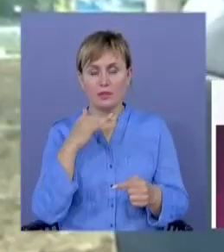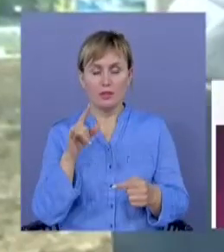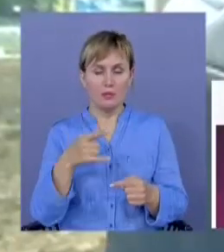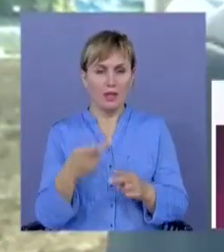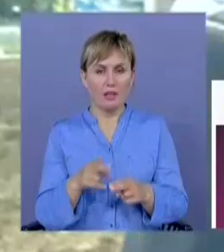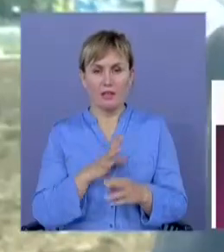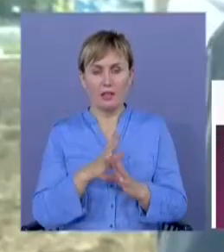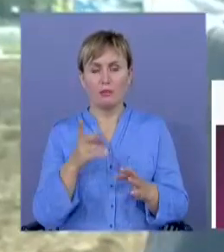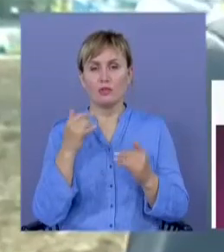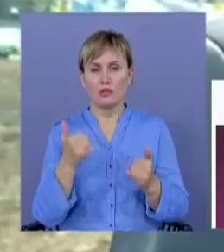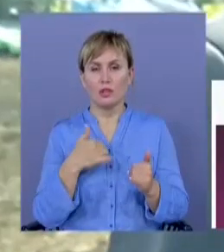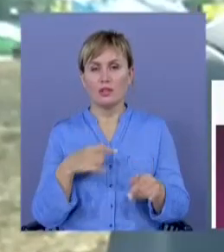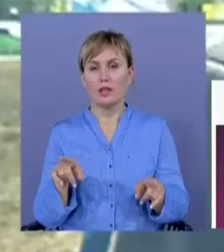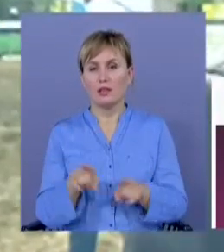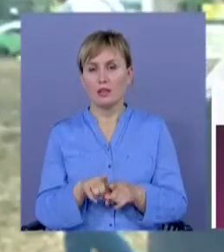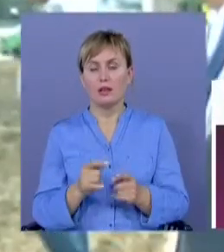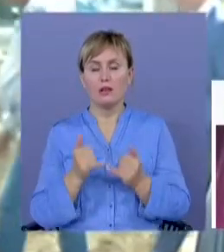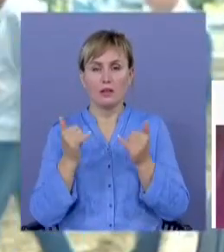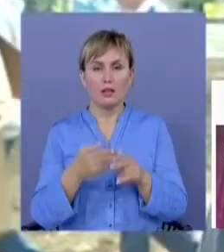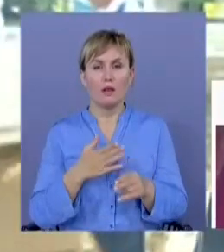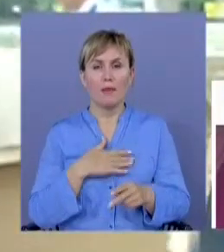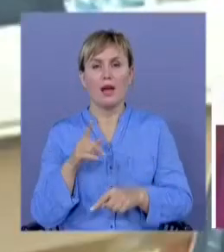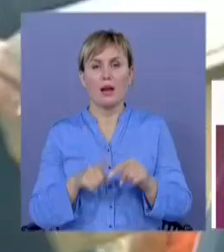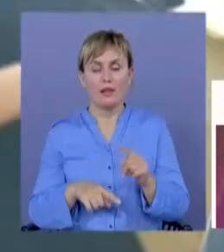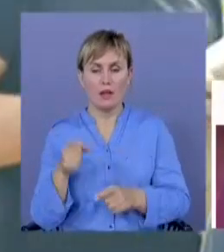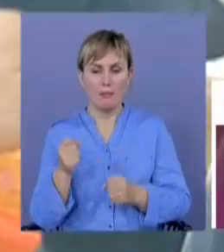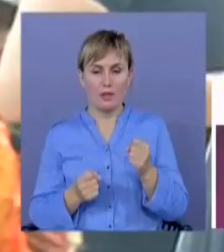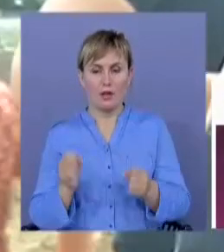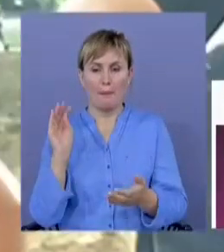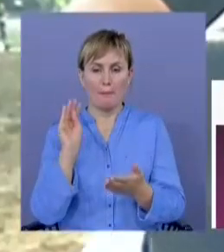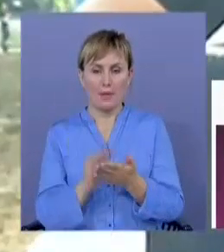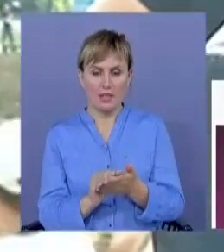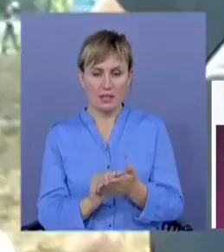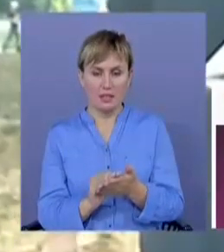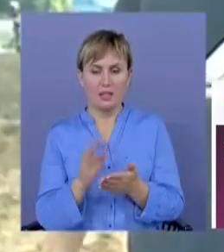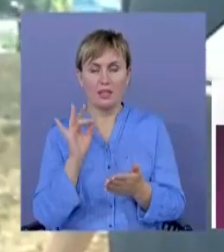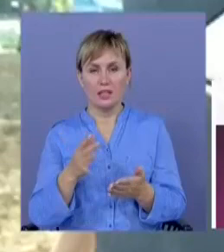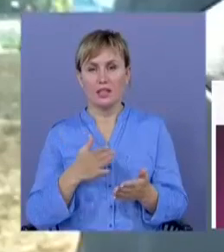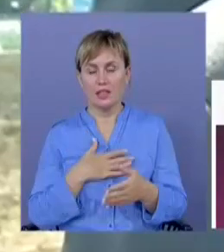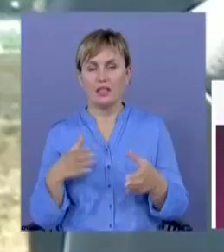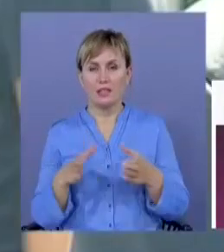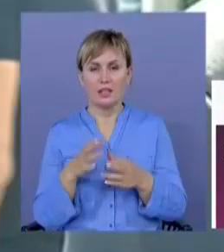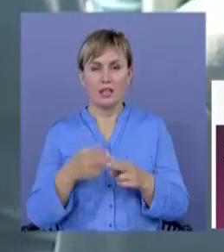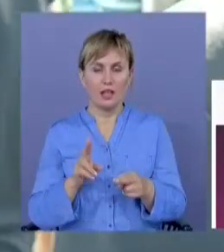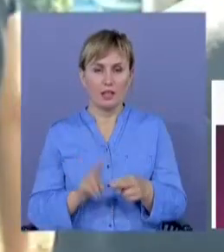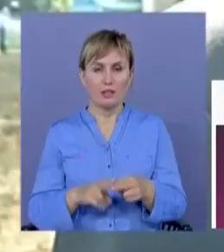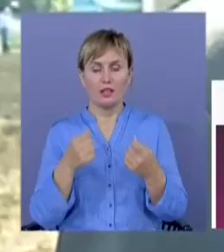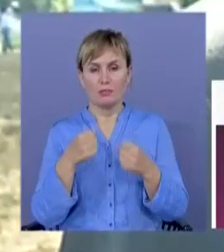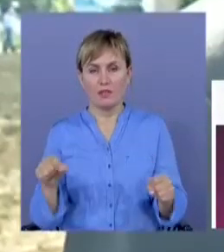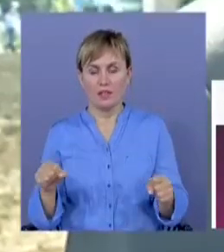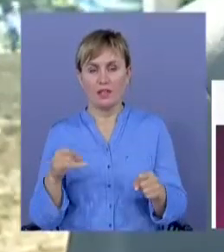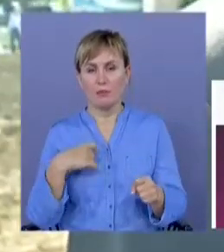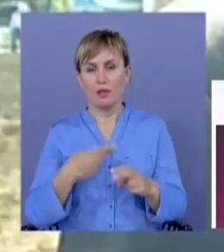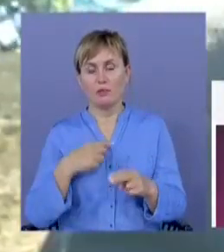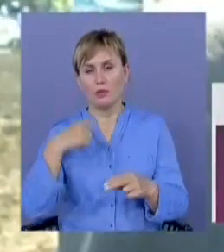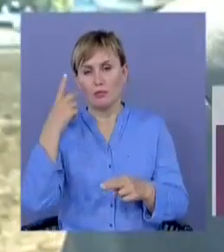я сейчас настолько прирос к этой машине, это моя родная машина, мы ее поставили, вот наш коллектив, который я возглавляю технически, поэтому я